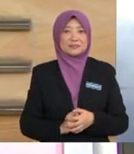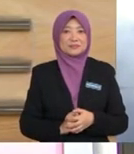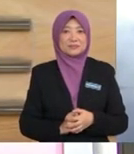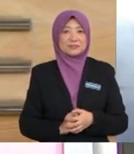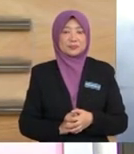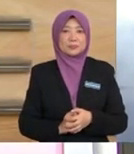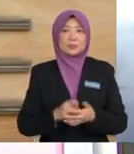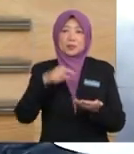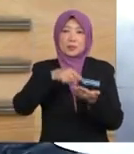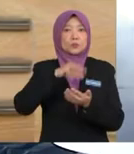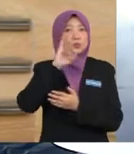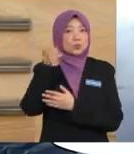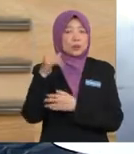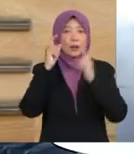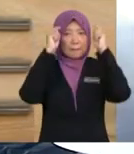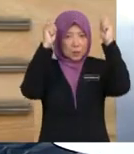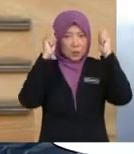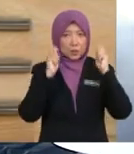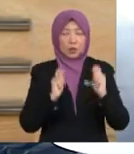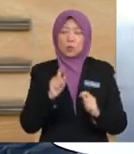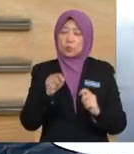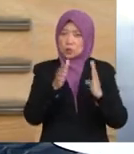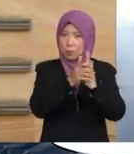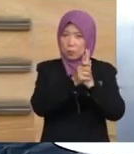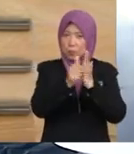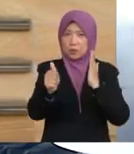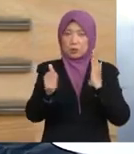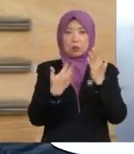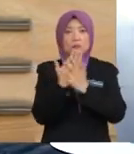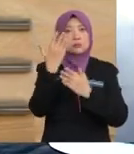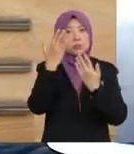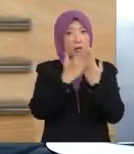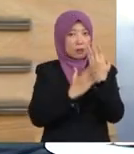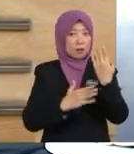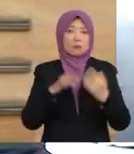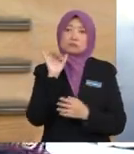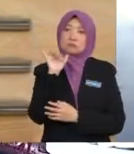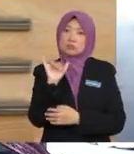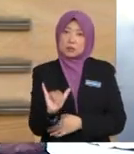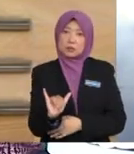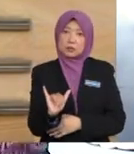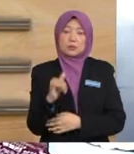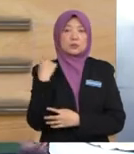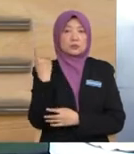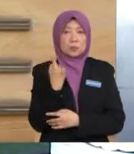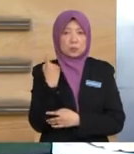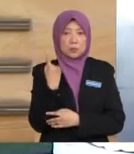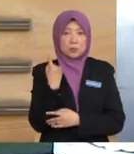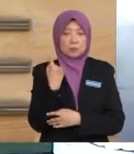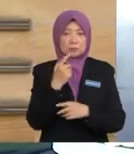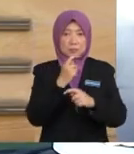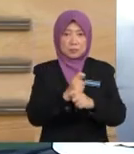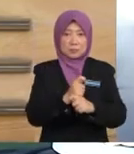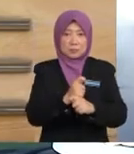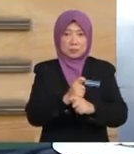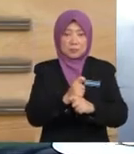Ini juga satu teknik kena ada kecekapan dan juga tangan yang orang kata dia sentiasa kekal bila nak tulis ya.